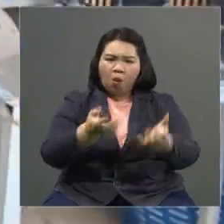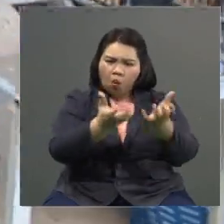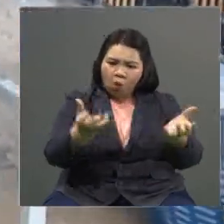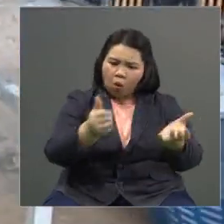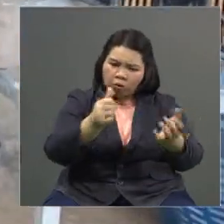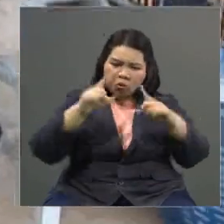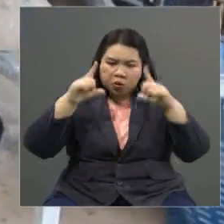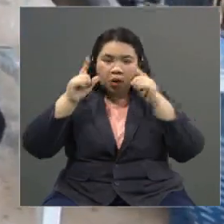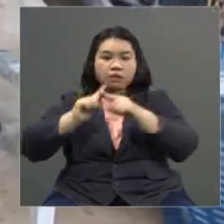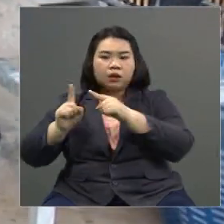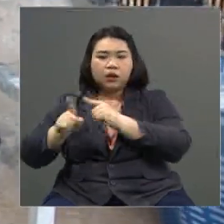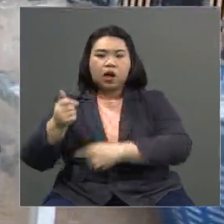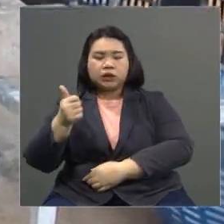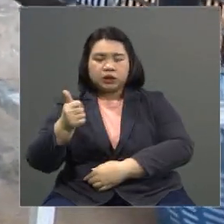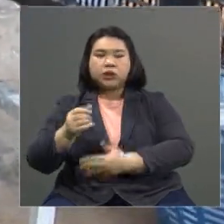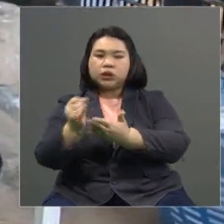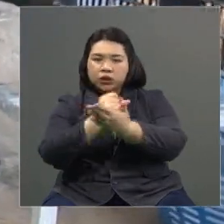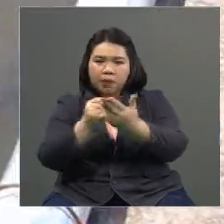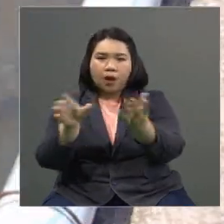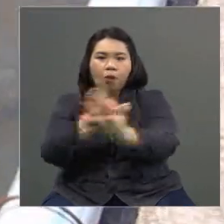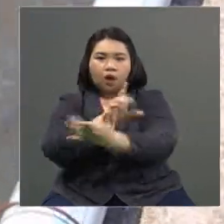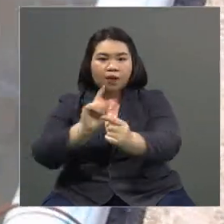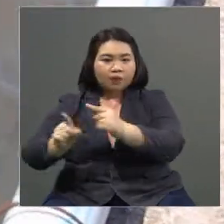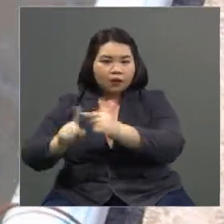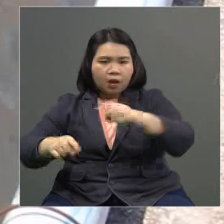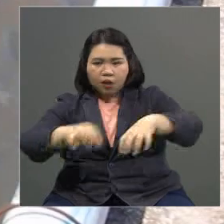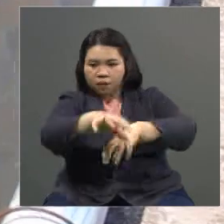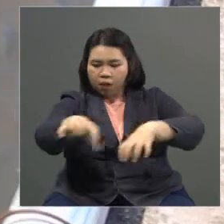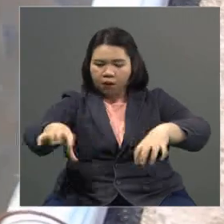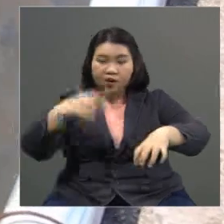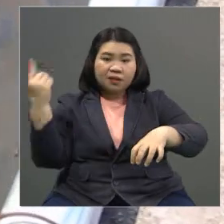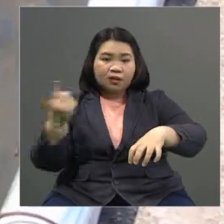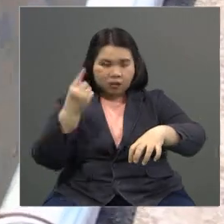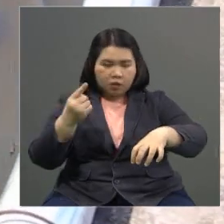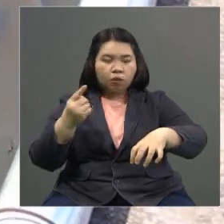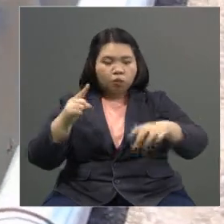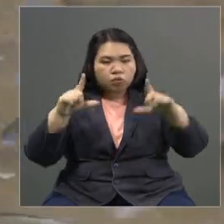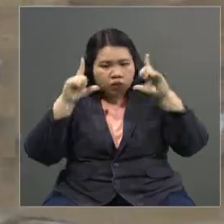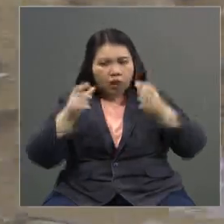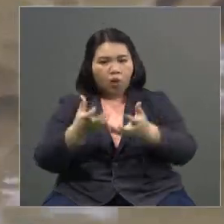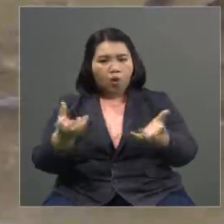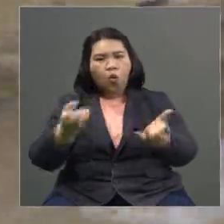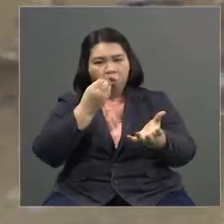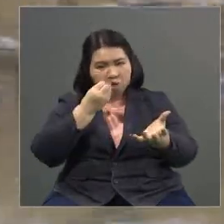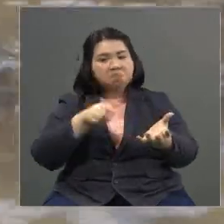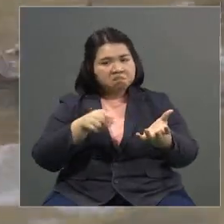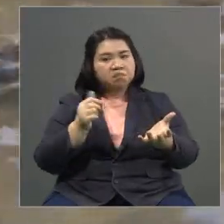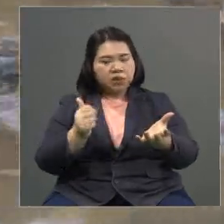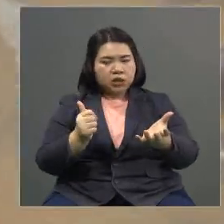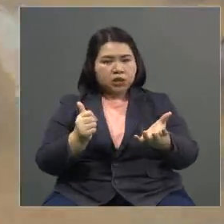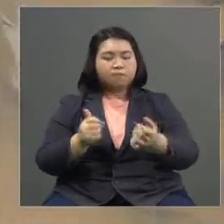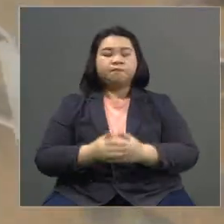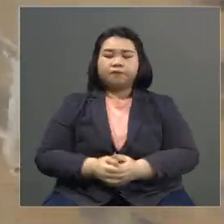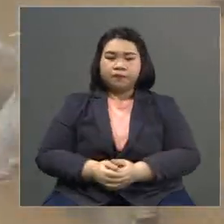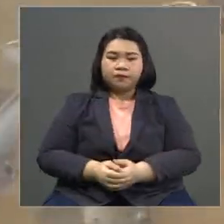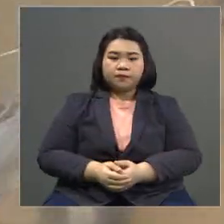ไม่แพ้ที่อื่นทั้งศิลปะวัฒนธรรมสถานที่ท่องเที่ยวทางธรรมชาติและอาหารท้องถิ่นที่ขึ้นชื่อนายกก็บอก